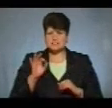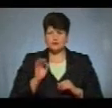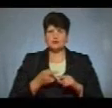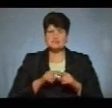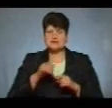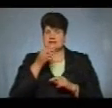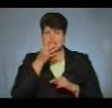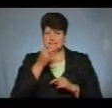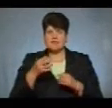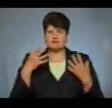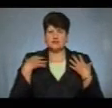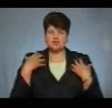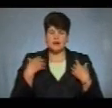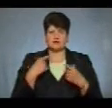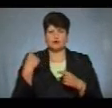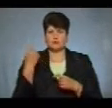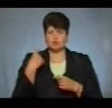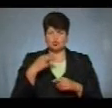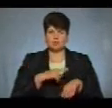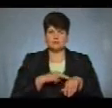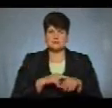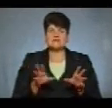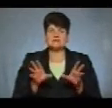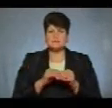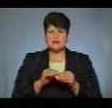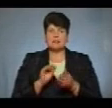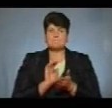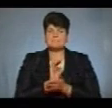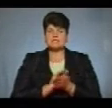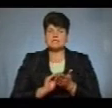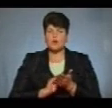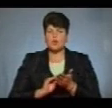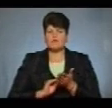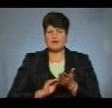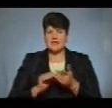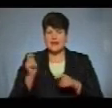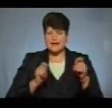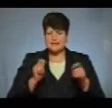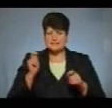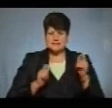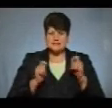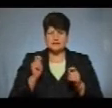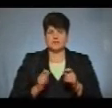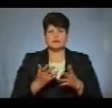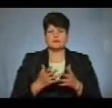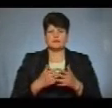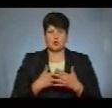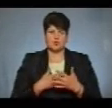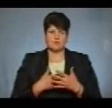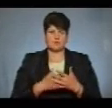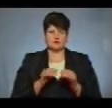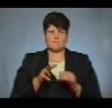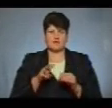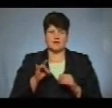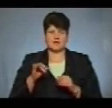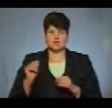обласної нацполіції Олександр Богомол під час спільної прес-конференції поліції, пожежно-рятувальної, міграційної служби, а також громадянської мережі